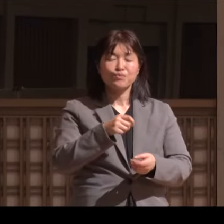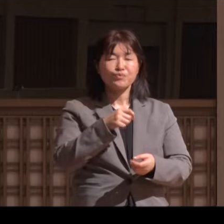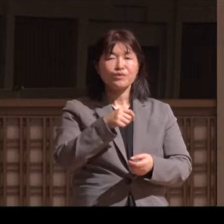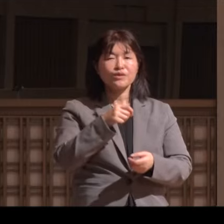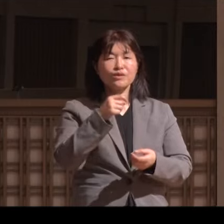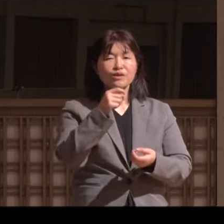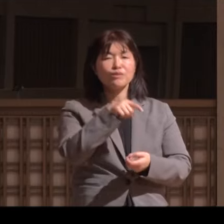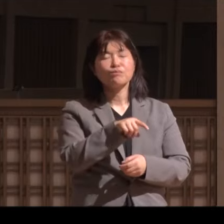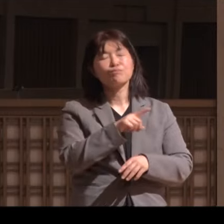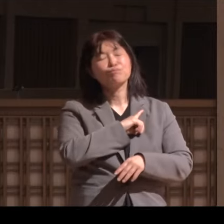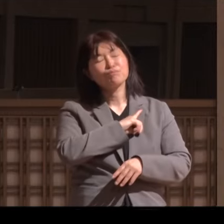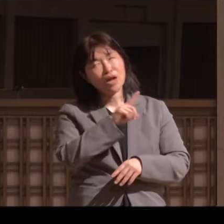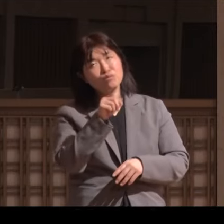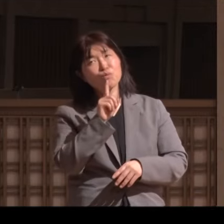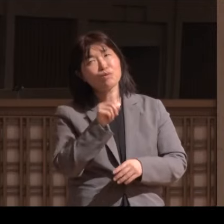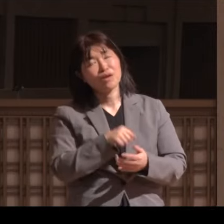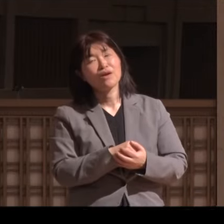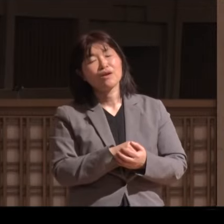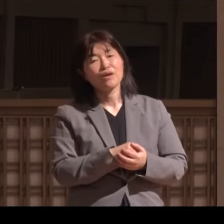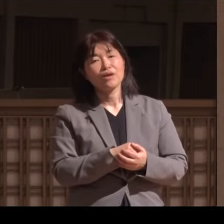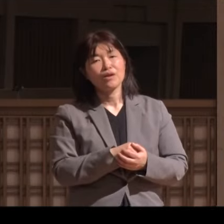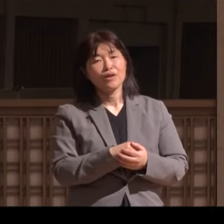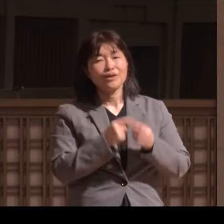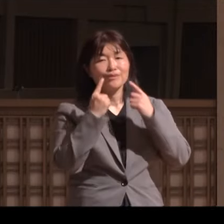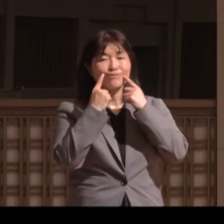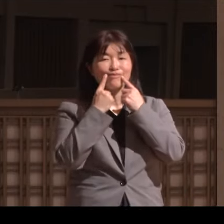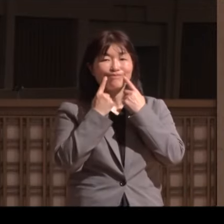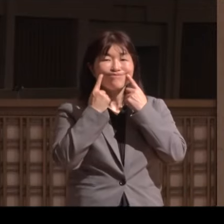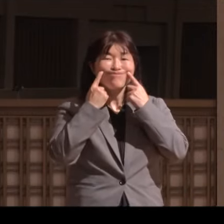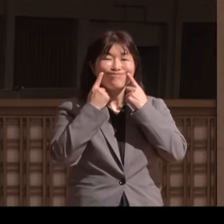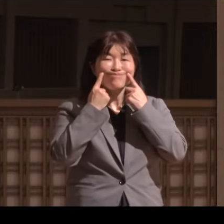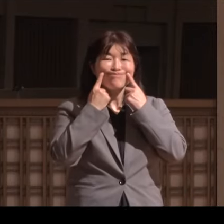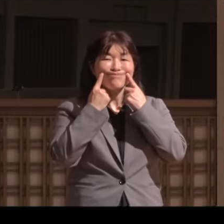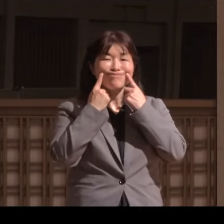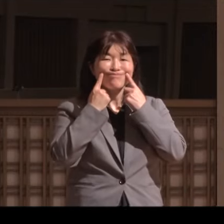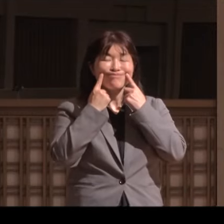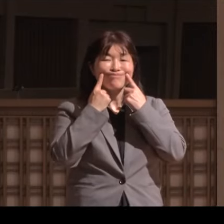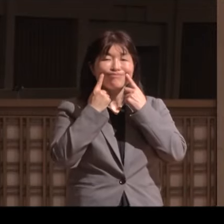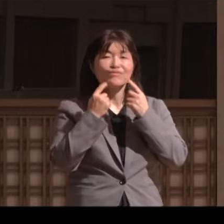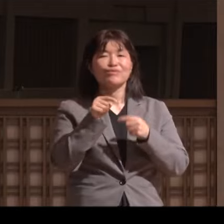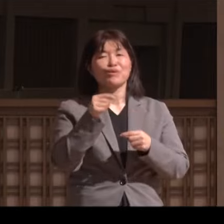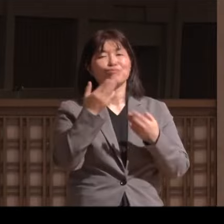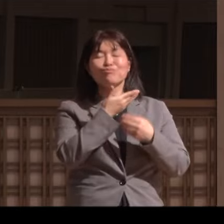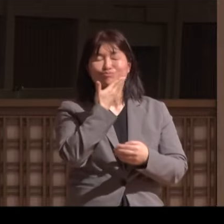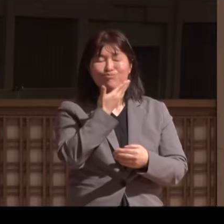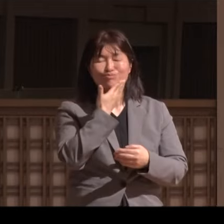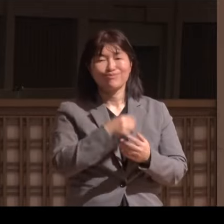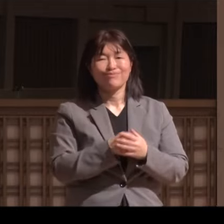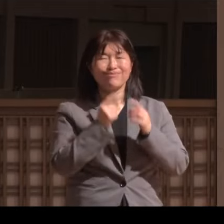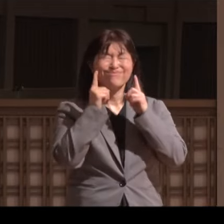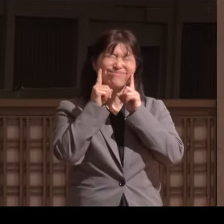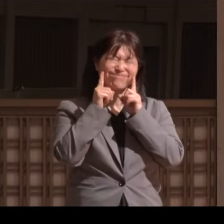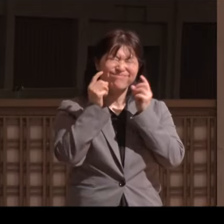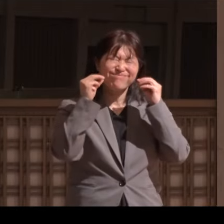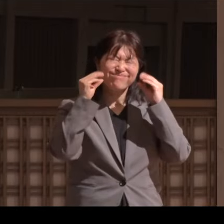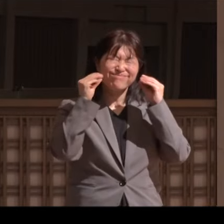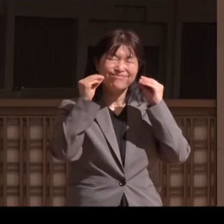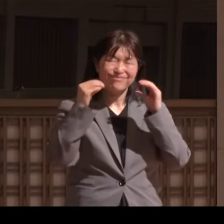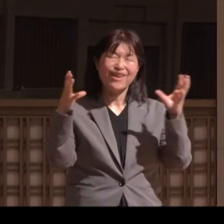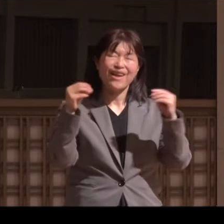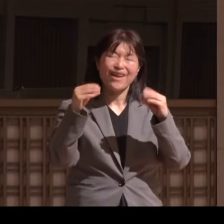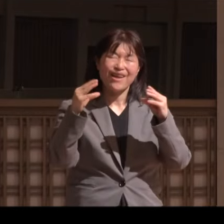話し合おうとしてるは広角口の両側を上げることですねニコっと笑いながら